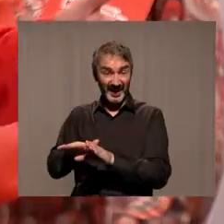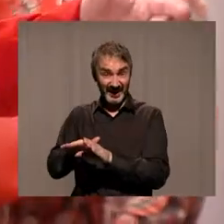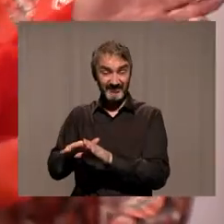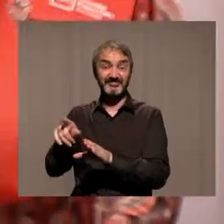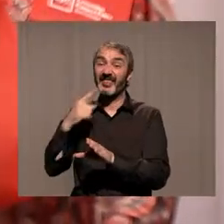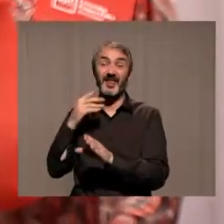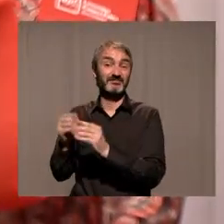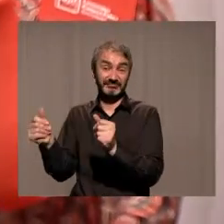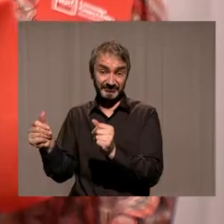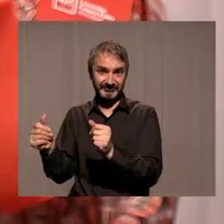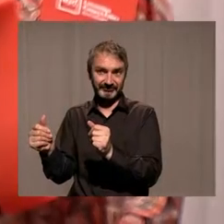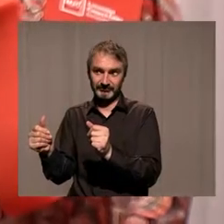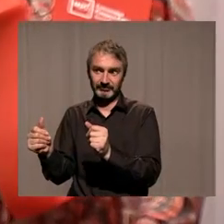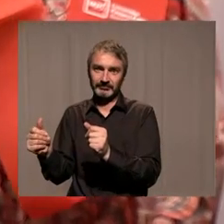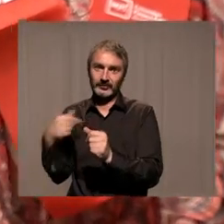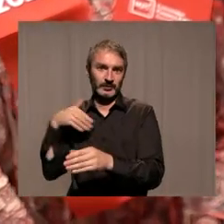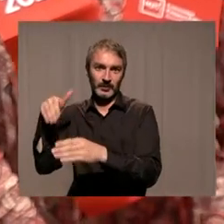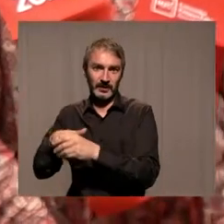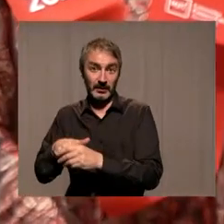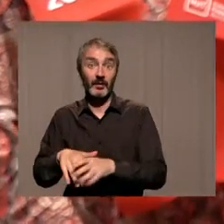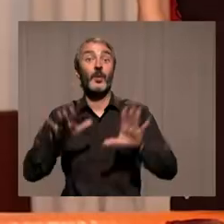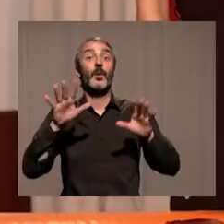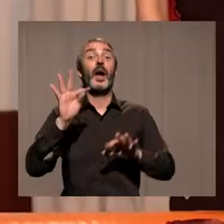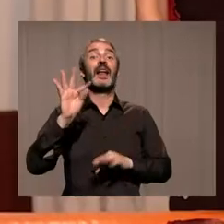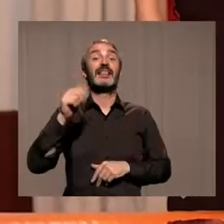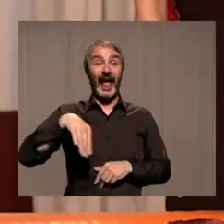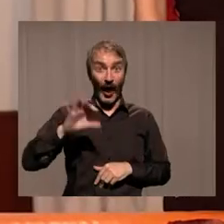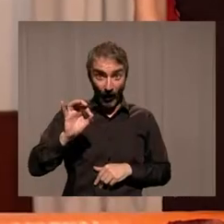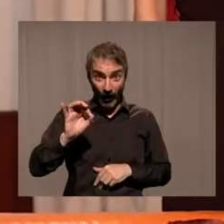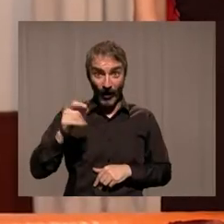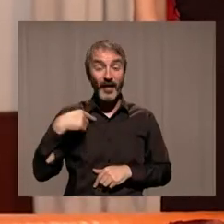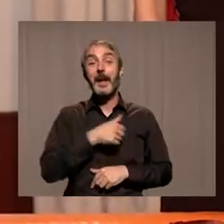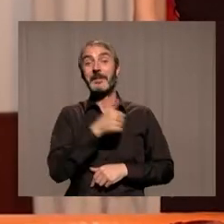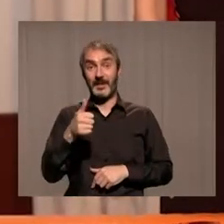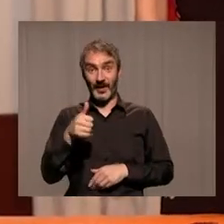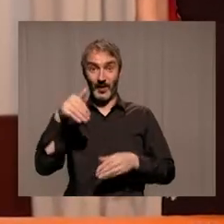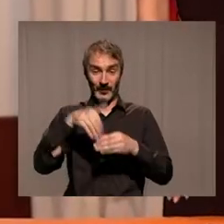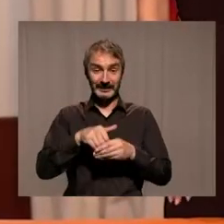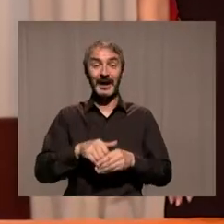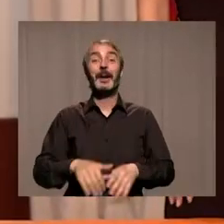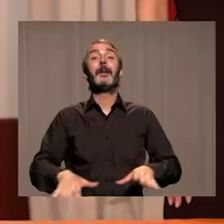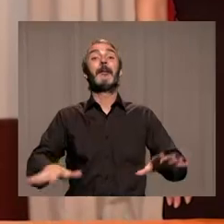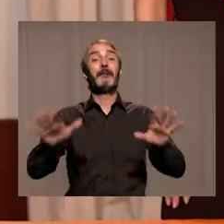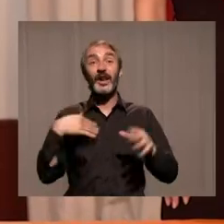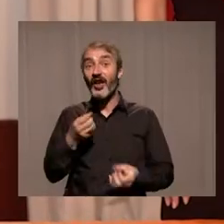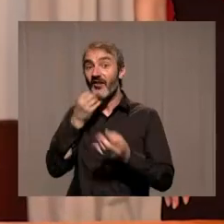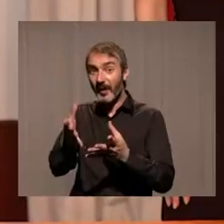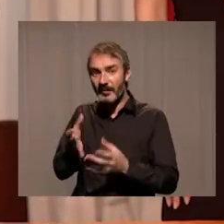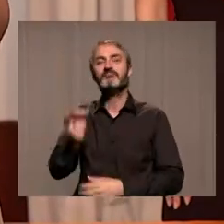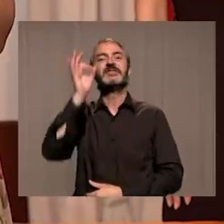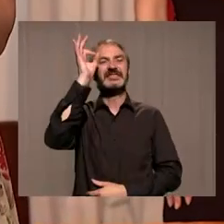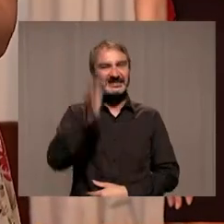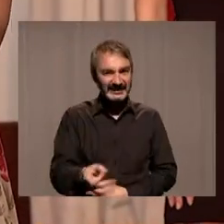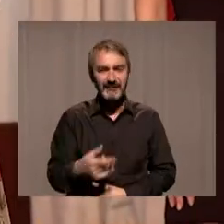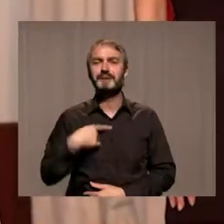Charango diuen que se'n van... Charango. Bueno, doncs mira, Charango anava primera quan hem fet la primera valoració del rànquing i t'informo que efectivament